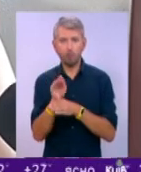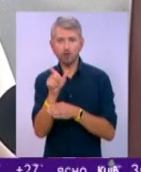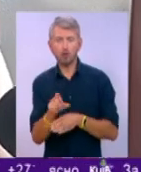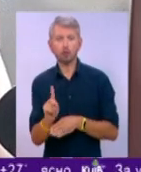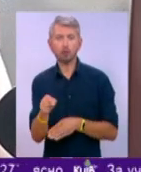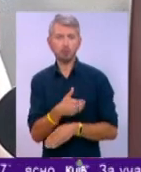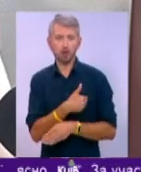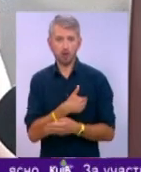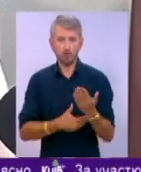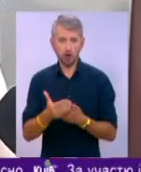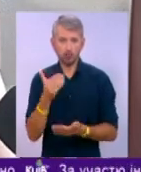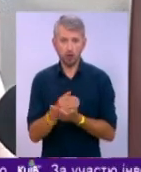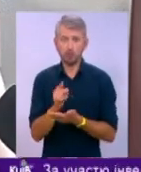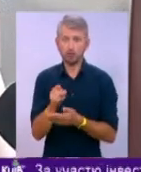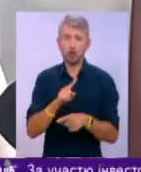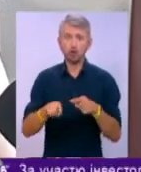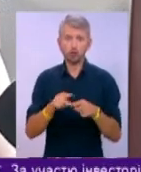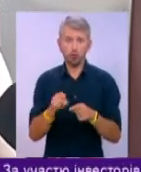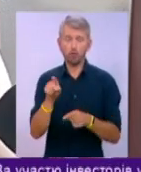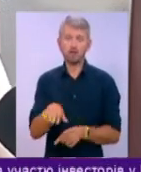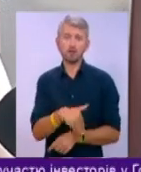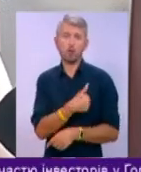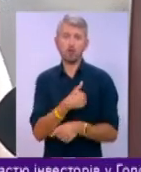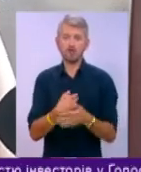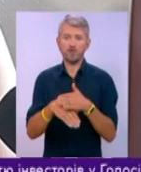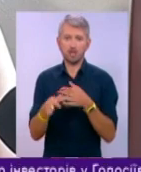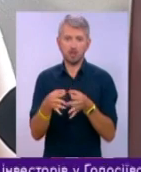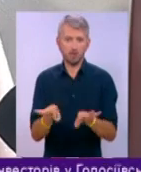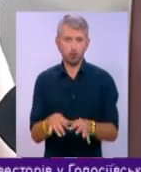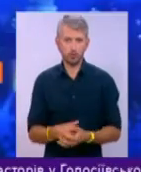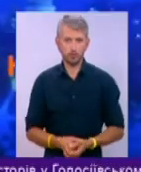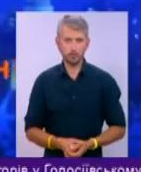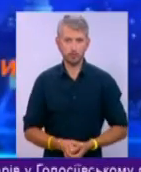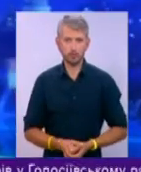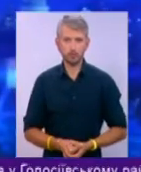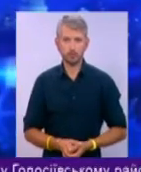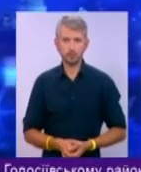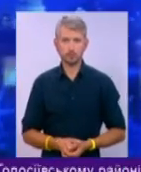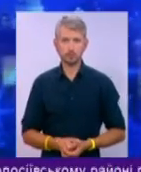він бажає, то врешті-решт скоро він захоче вийти на волю.